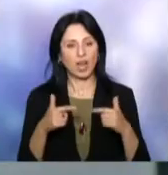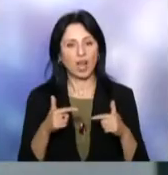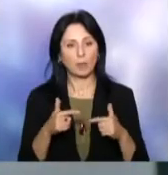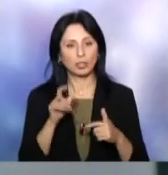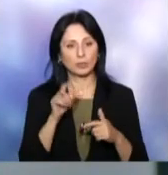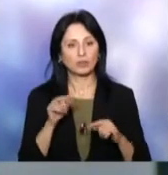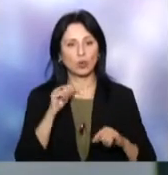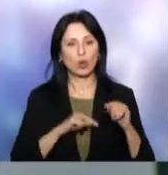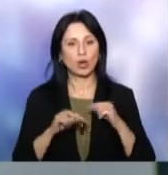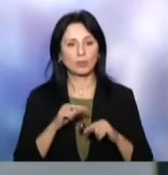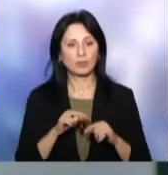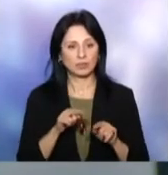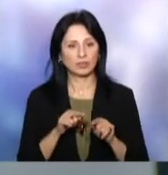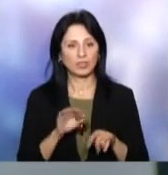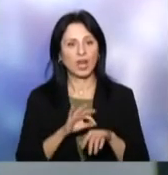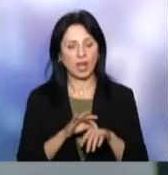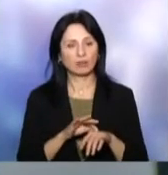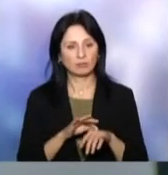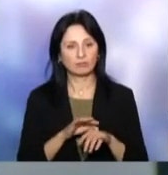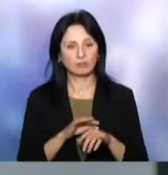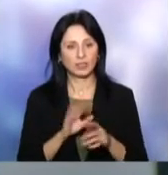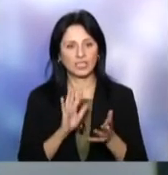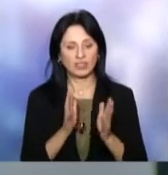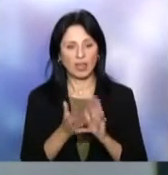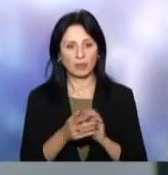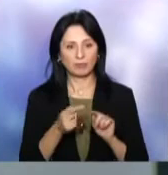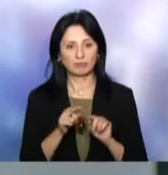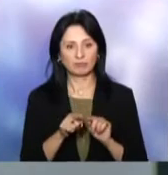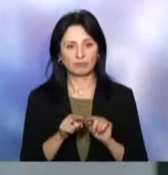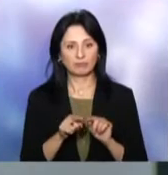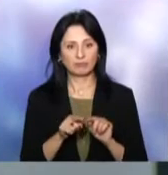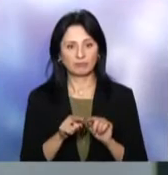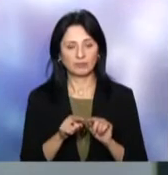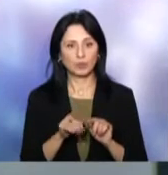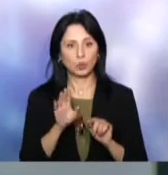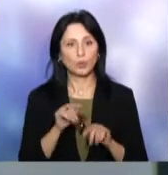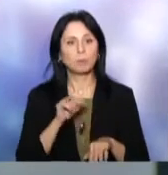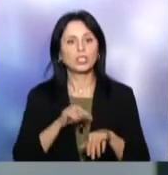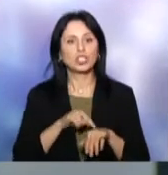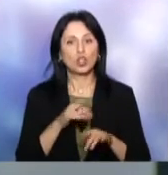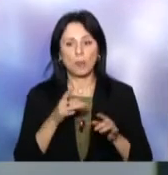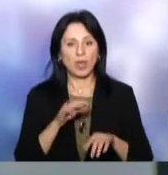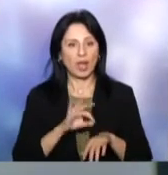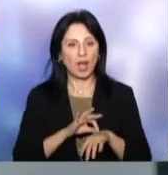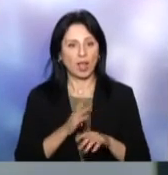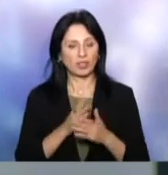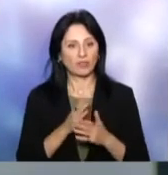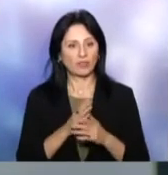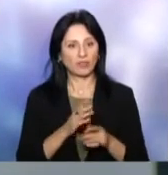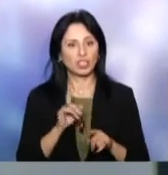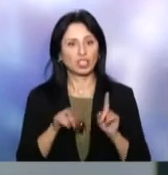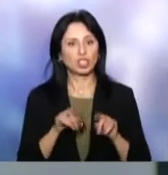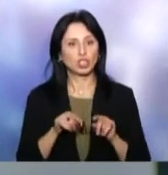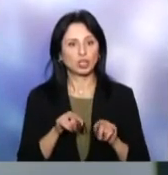ადამიანის ორგანიზმის იმით უმეტეს კანზე კანთან დაკავშირებით. უფრო მგრძნობიარე ხდება ხოლმე კანი,